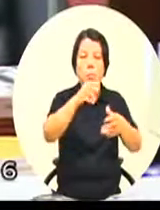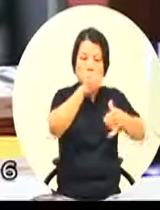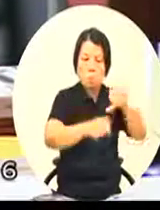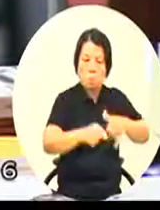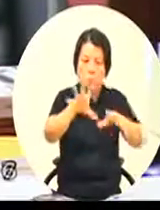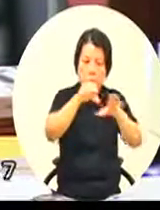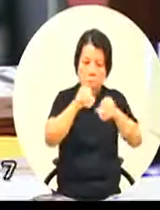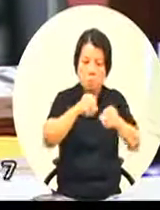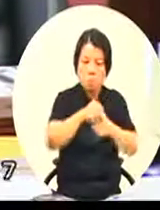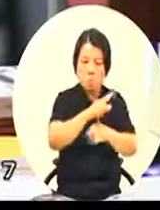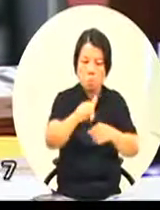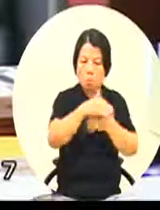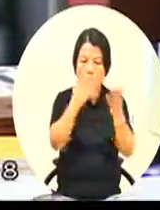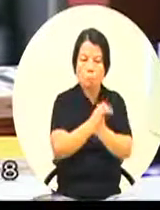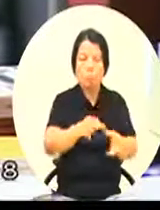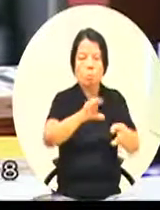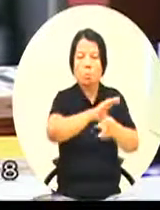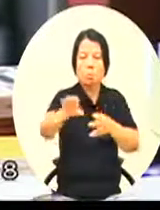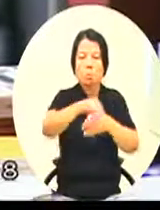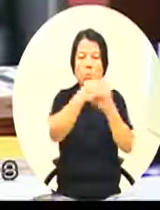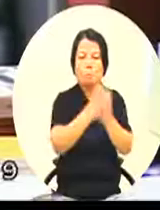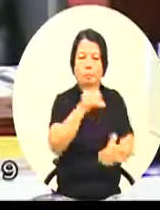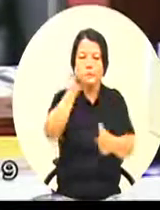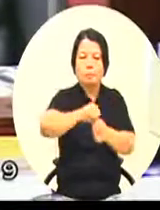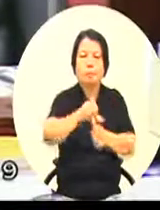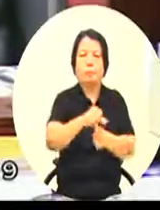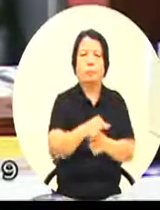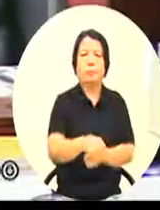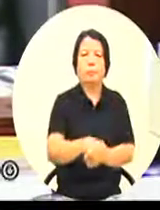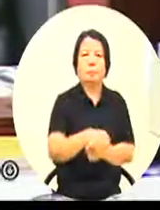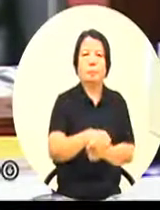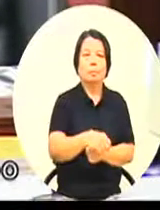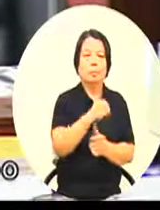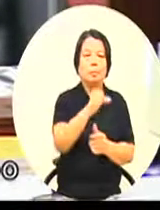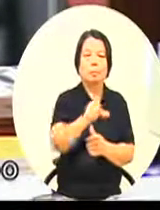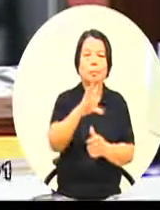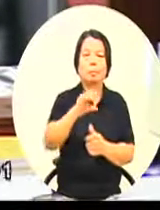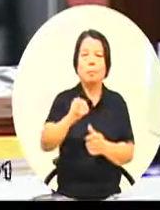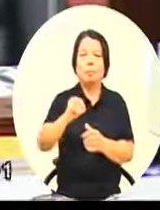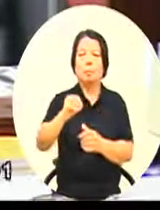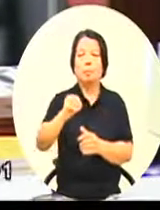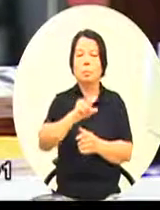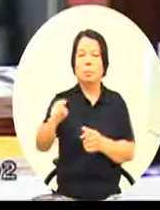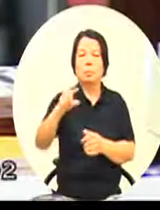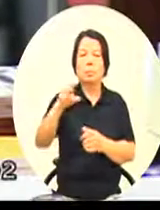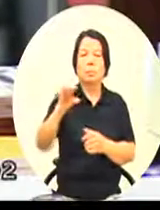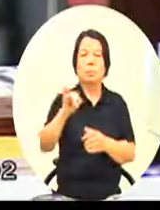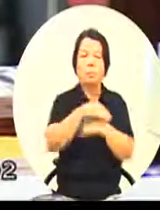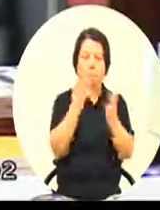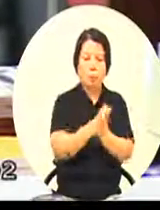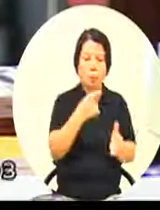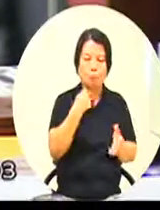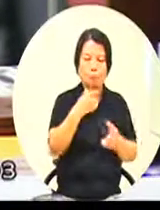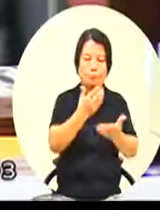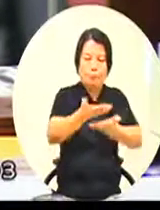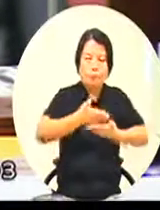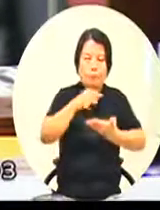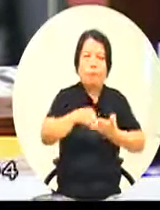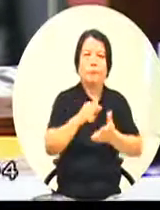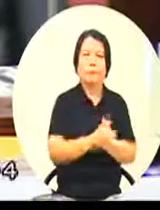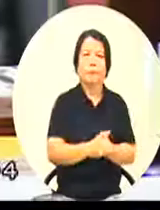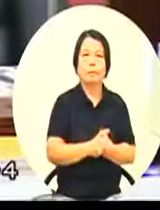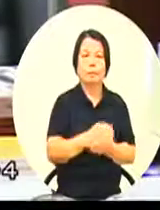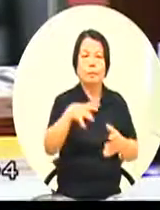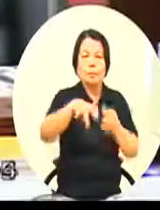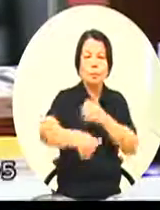罚20,000到50,000。如果是企业，罚更高，5到100万。我想要请那位发信的人，还有局长要准备钱